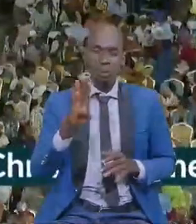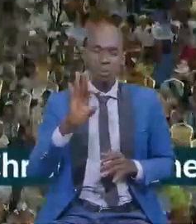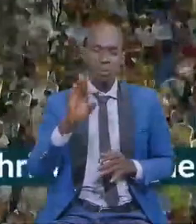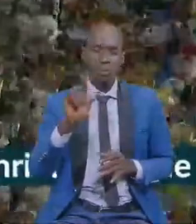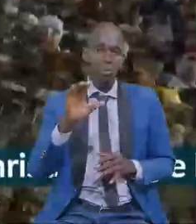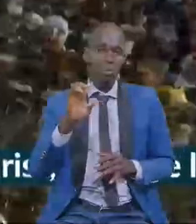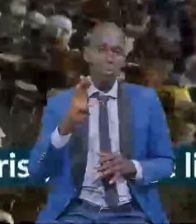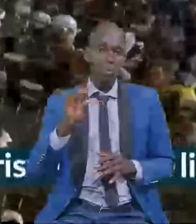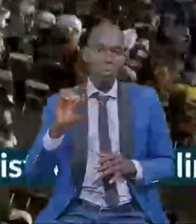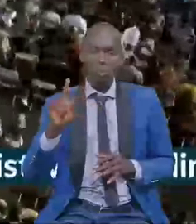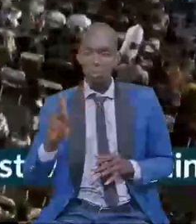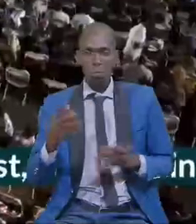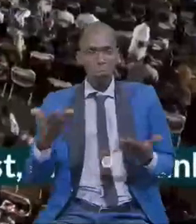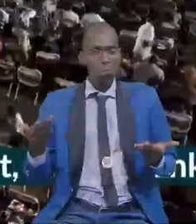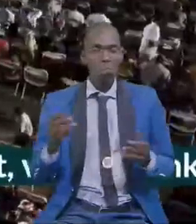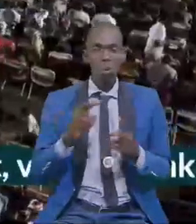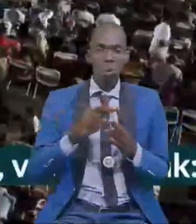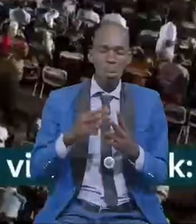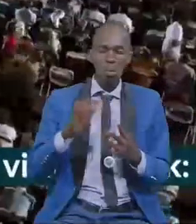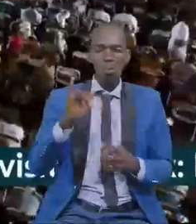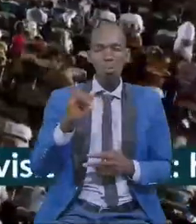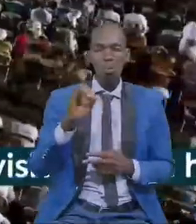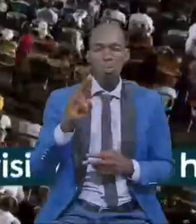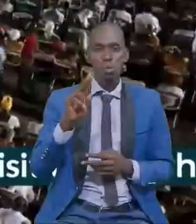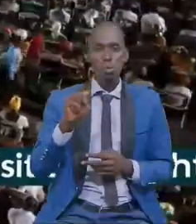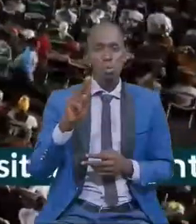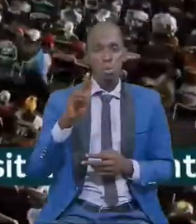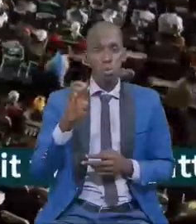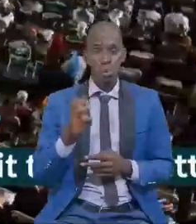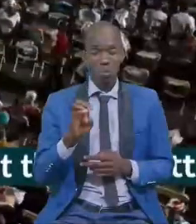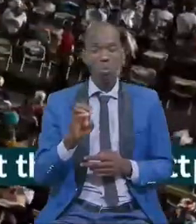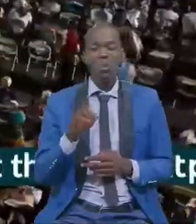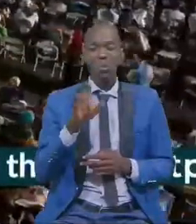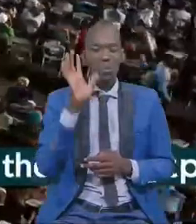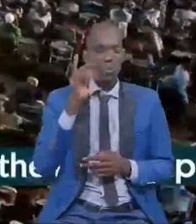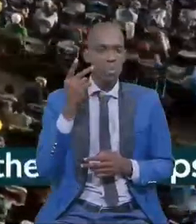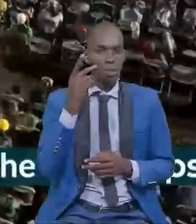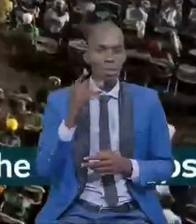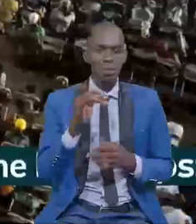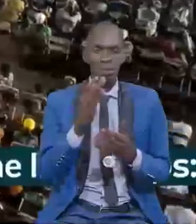l'une des plateformes des médias sociaux, il y a un lien qui s'affiche.